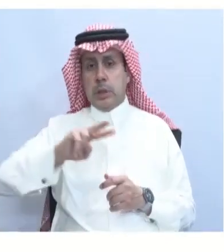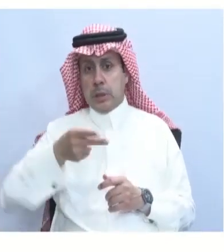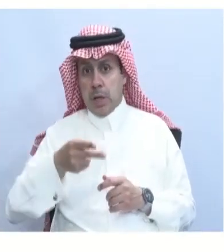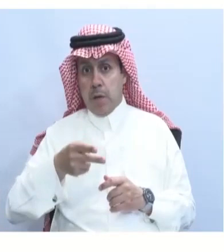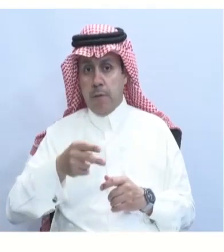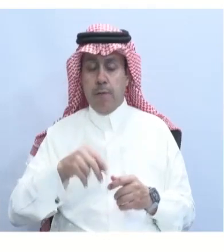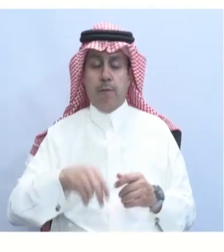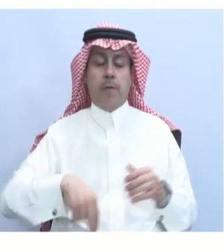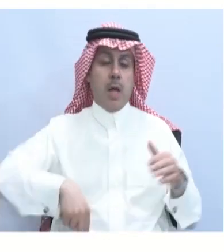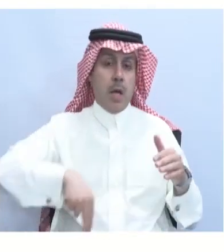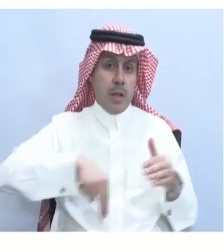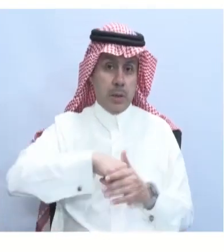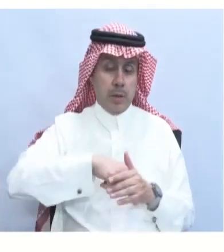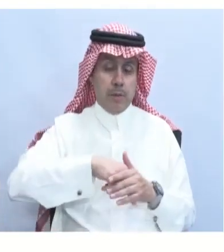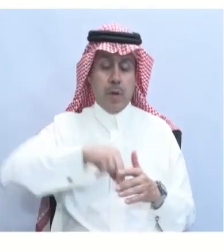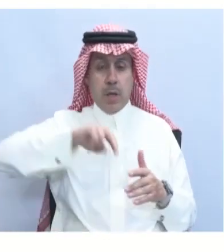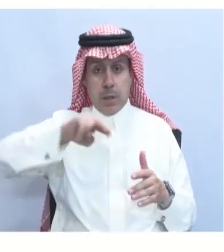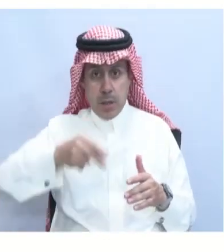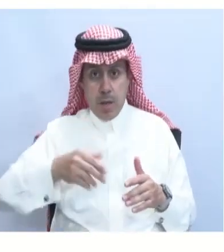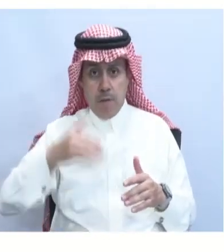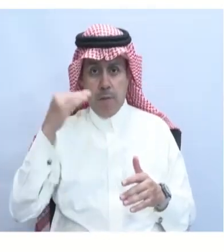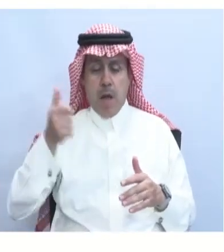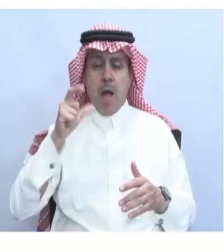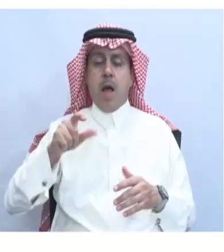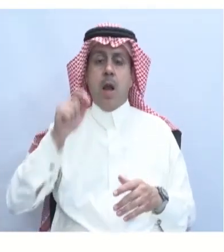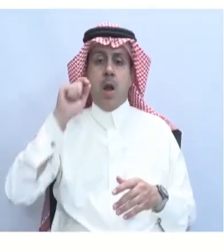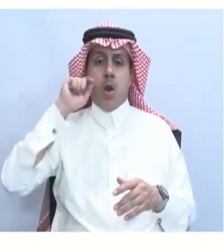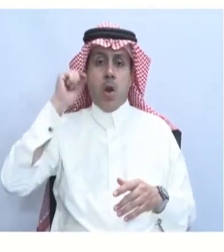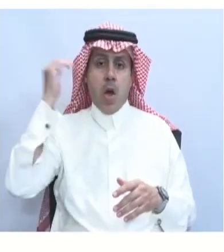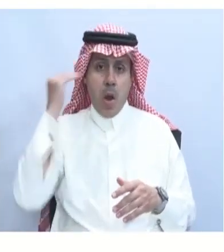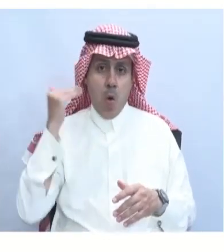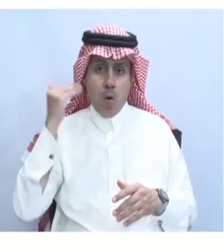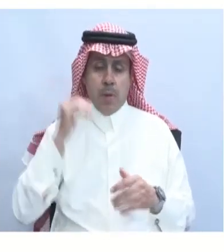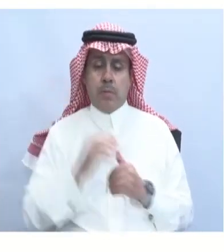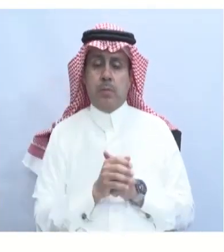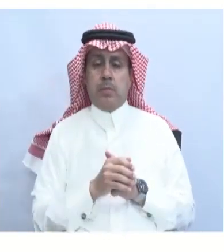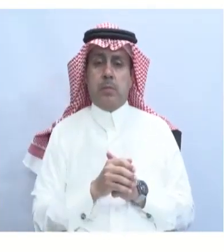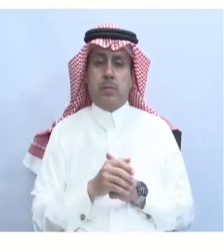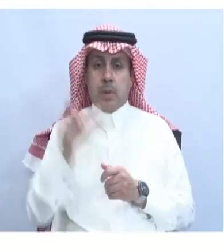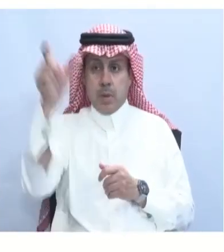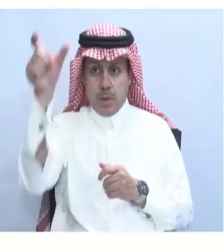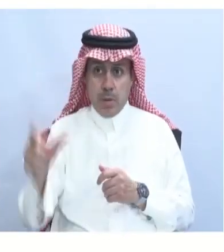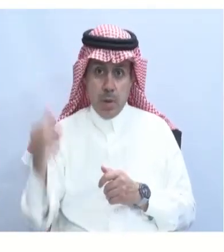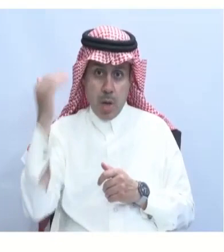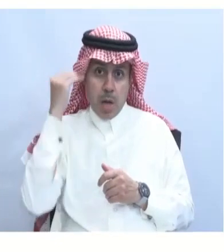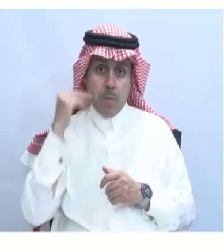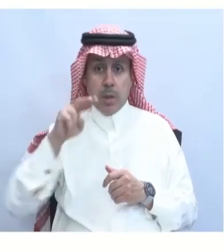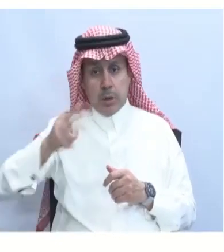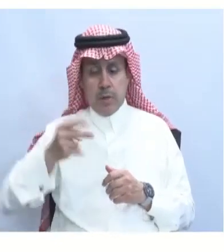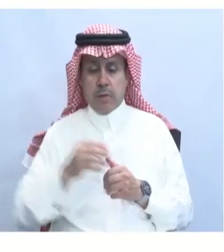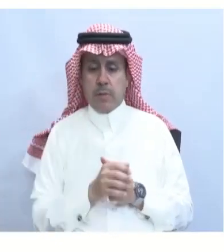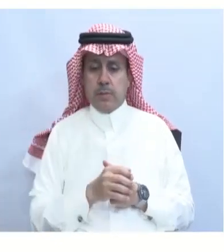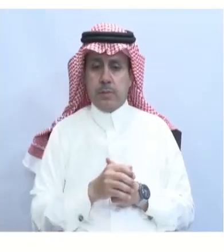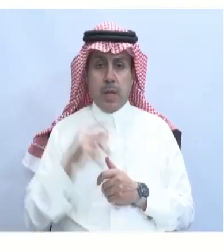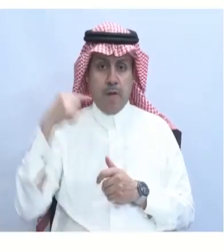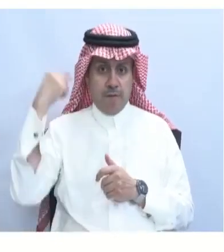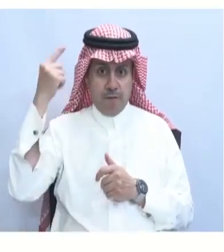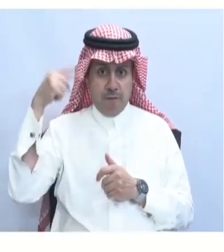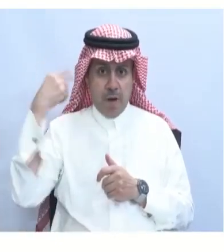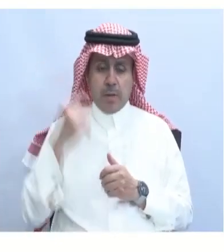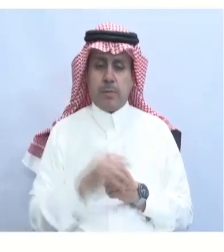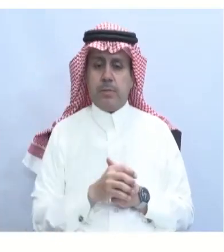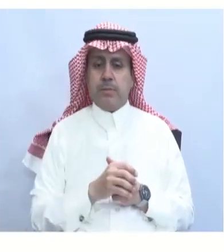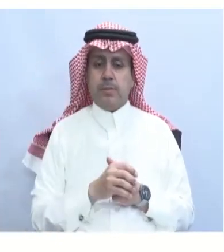ايها الطلاب والطالبات باختلاف حال المراه باختلاف حال المراه تامل ايها الطالب